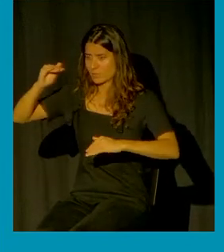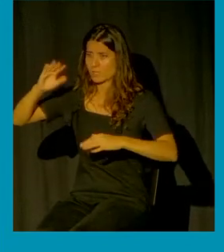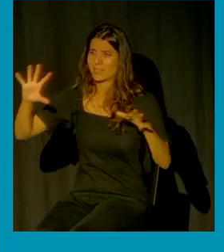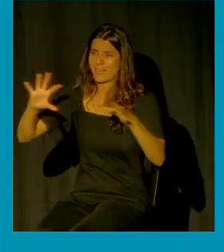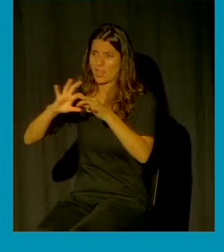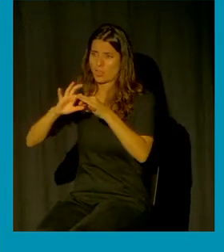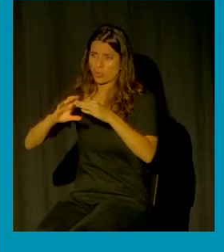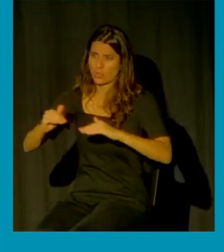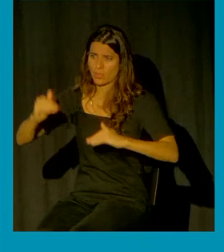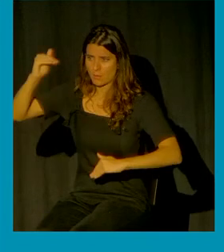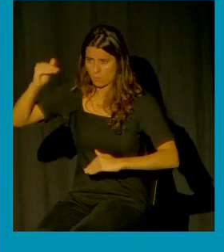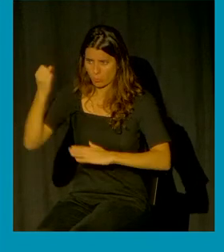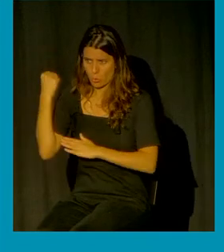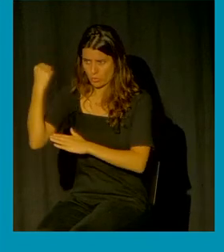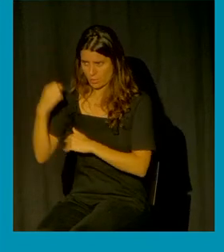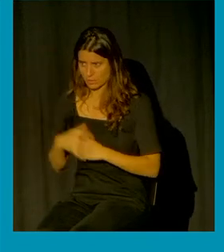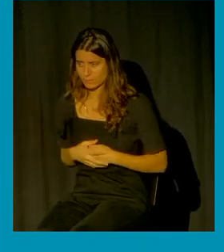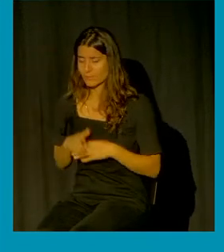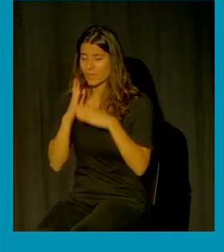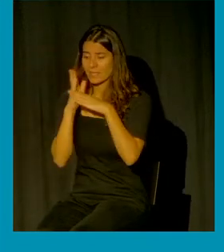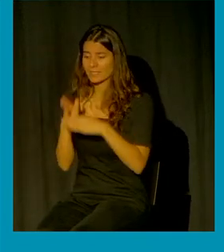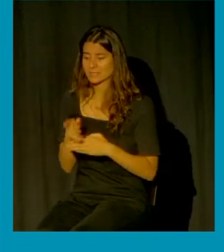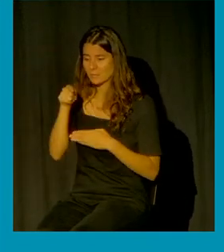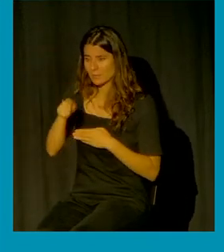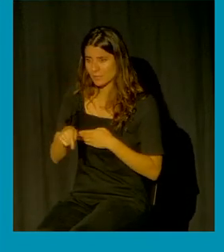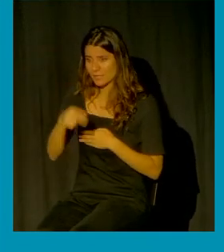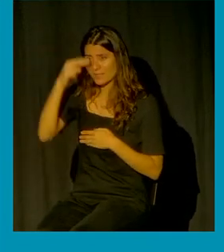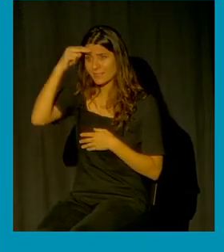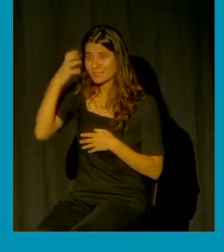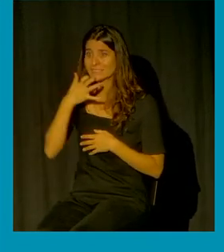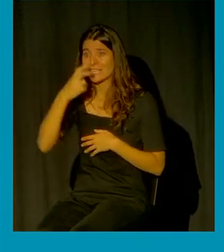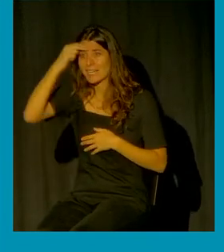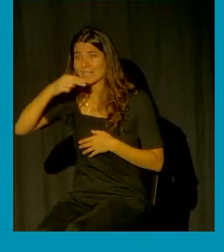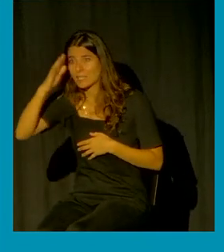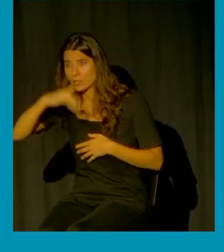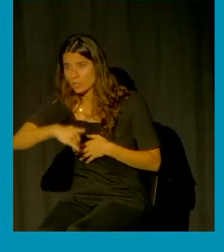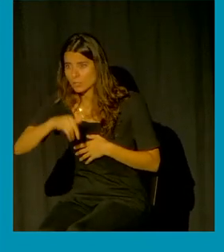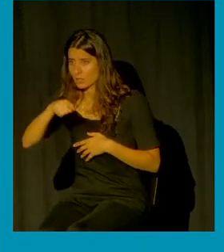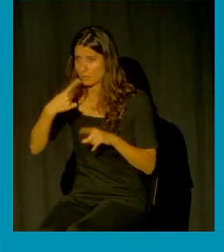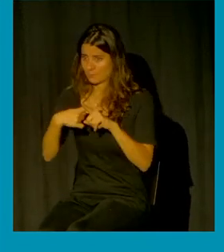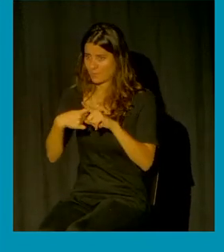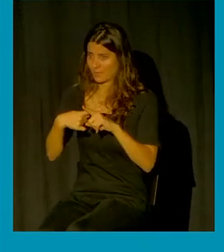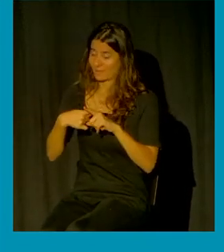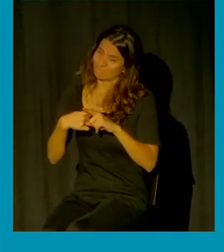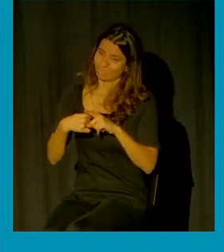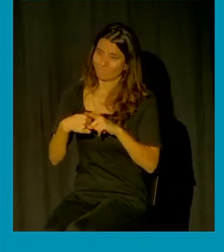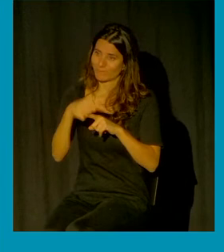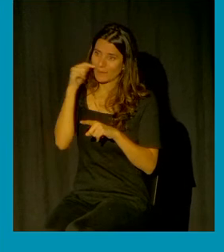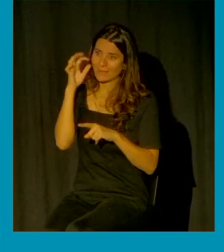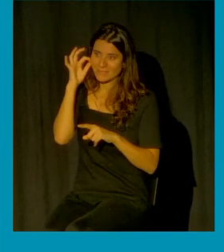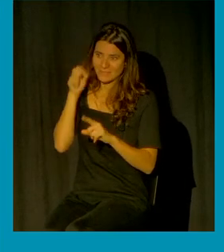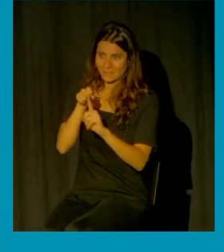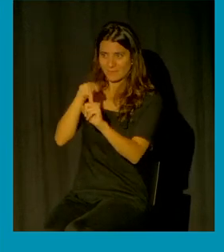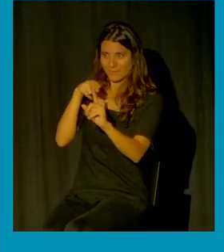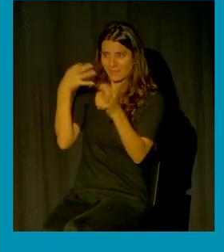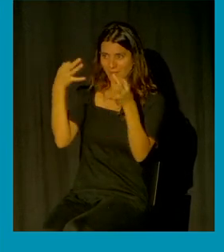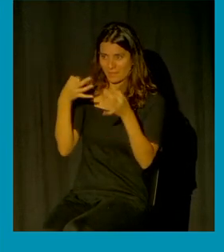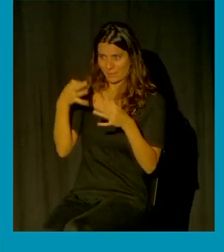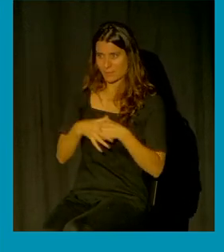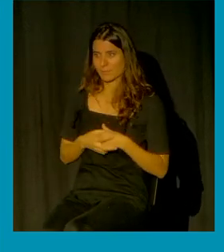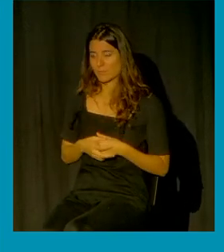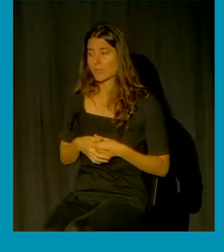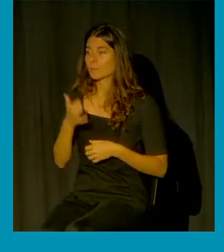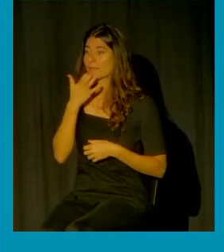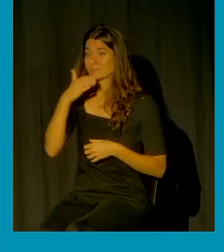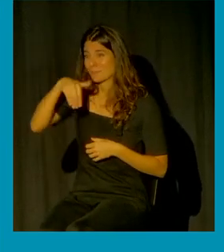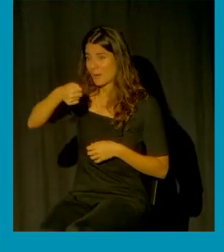són represàlies en clau de gènere la manada era un acte afirmatiu col·lectiu era una reivindicació d'una